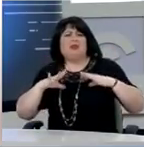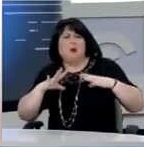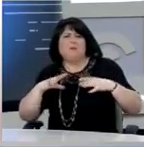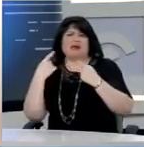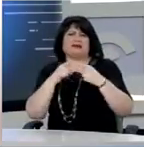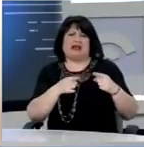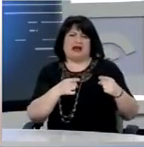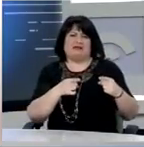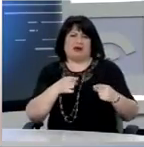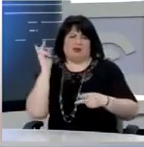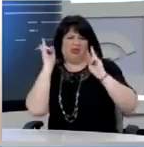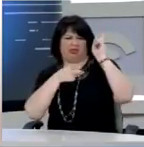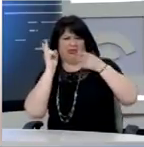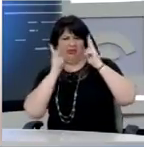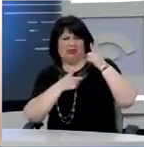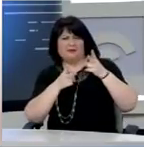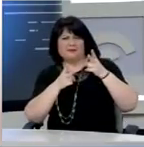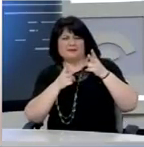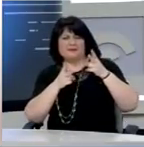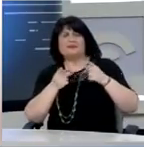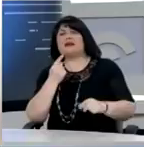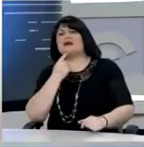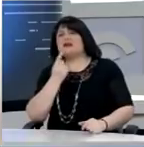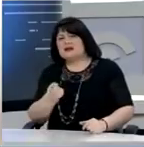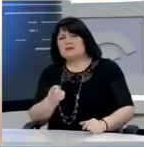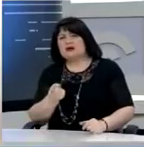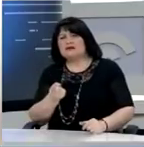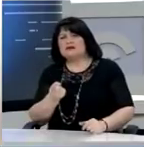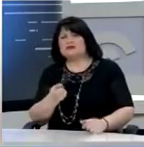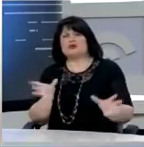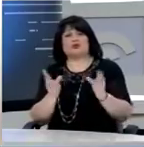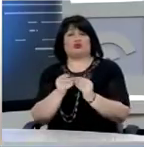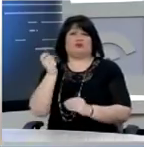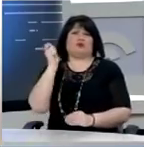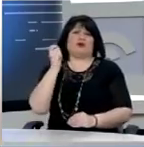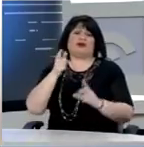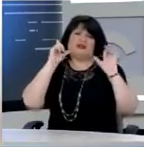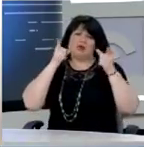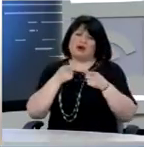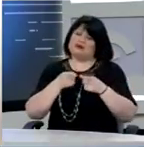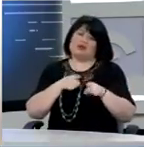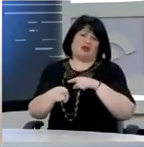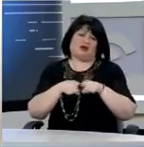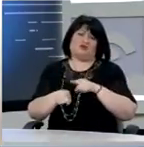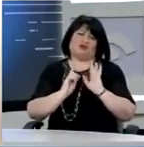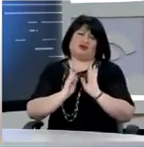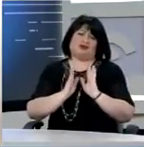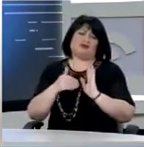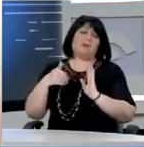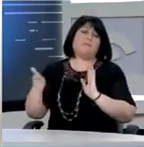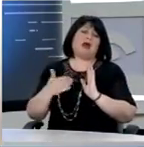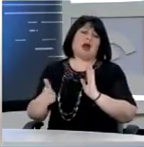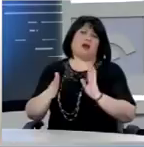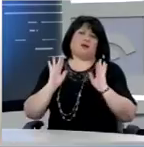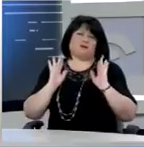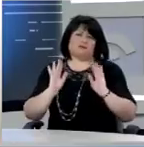και άλλες συκοφαντίες, βρίσκονται, όπως ήδη είπα, έξω από τη σφαίρα της πολιτικής και της δημοκρατίας, αντλούνται, δεν μπορώ